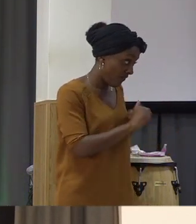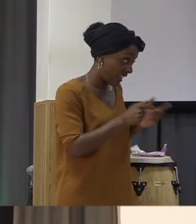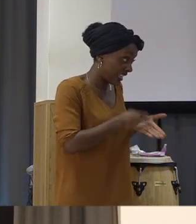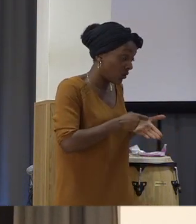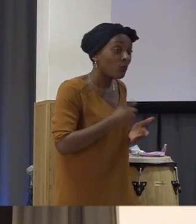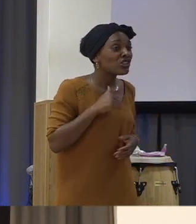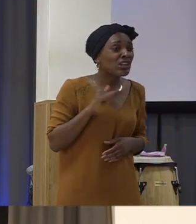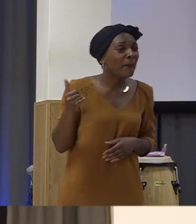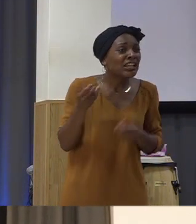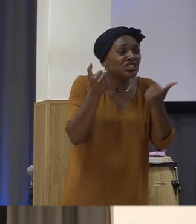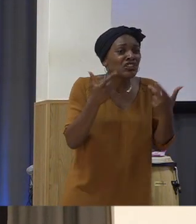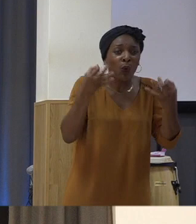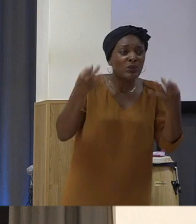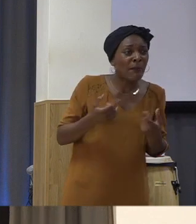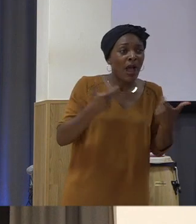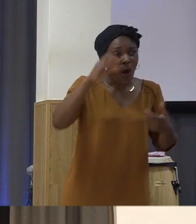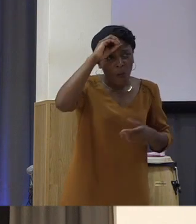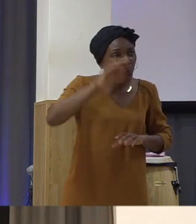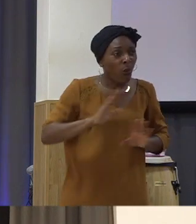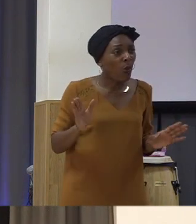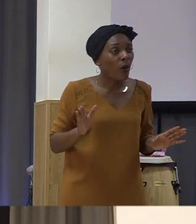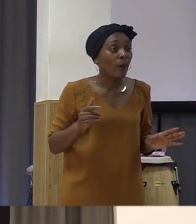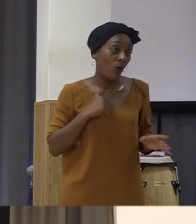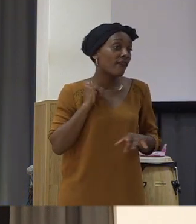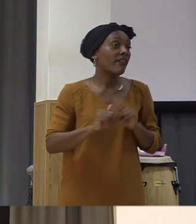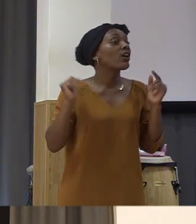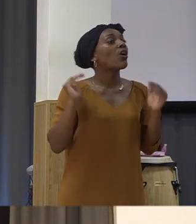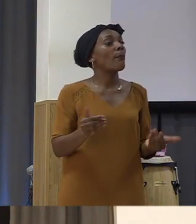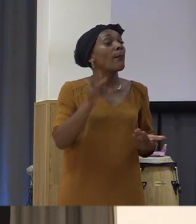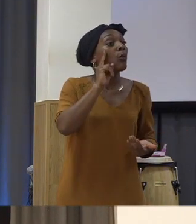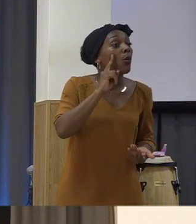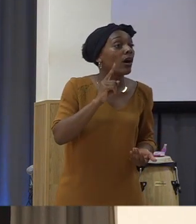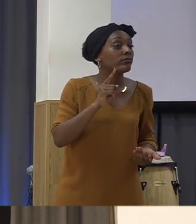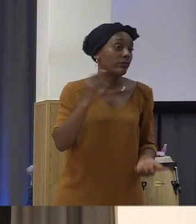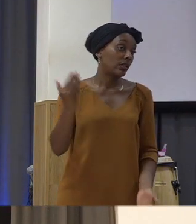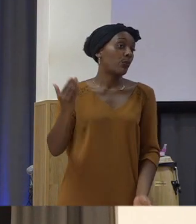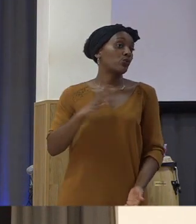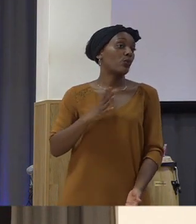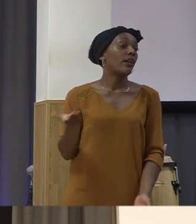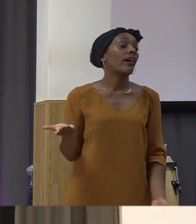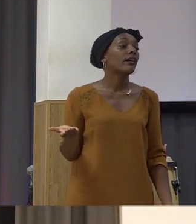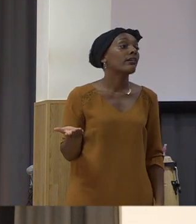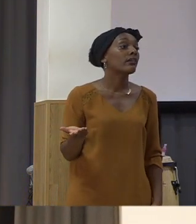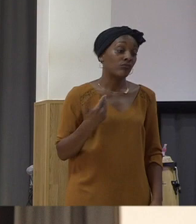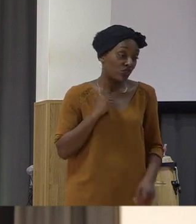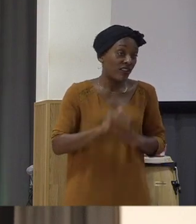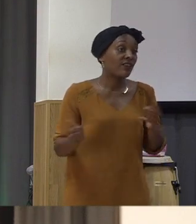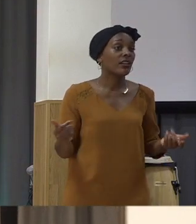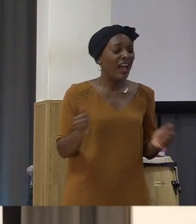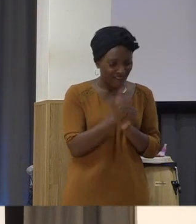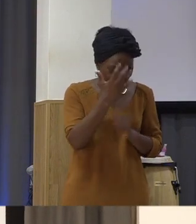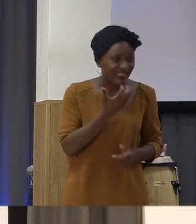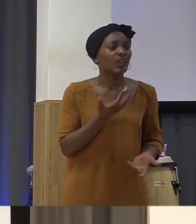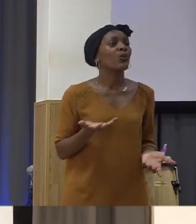été trésorier. Et j'ai assuré cette tâche tout simplement parce qu'il fallait bien que quelqu'un le fasse. Donc je l'ai fait avec sérieux,